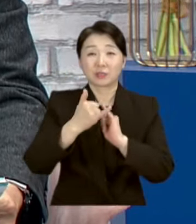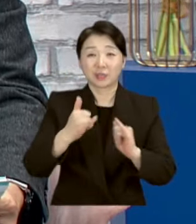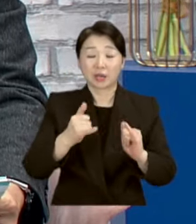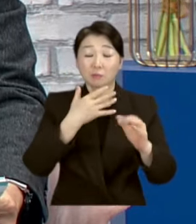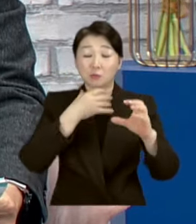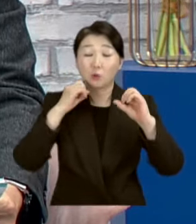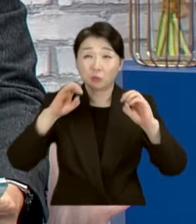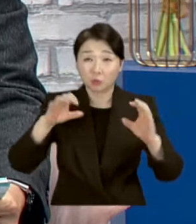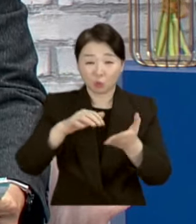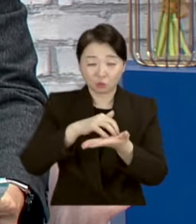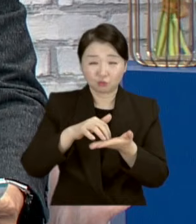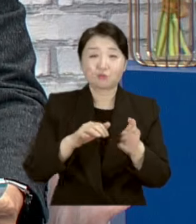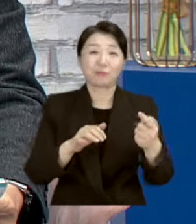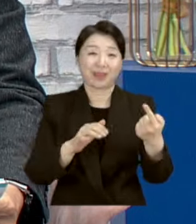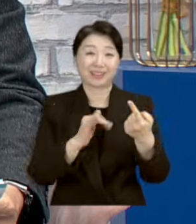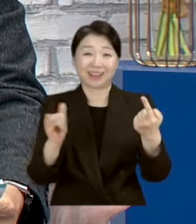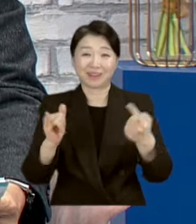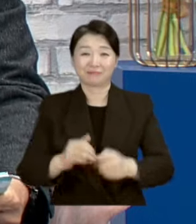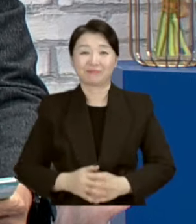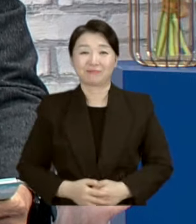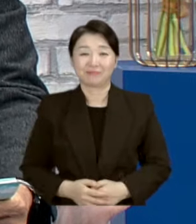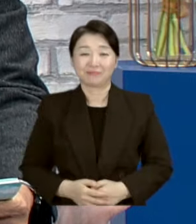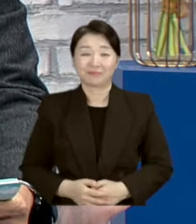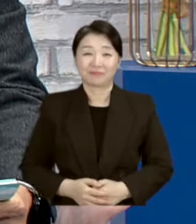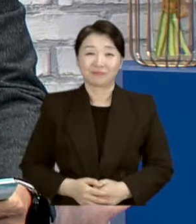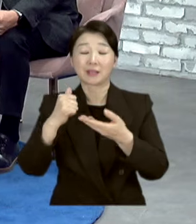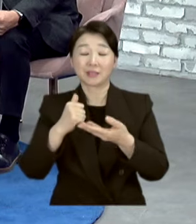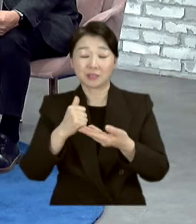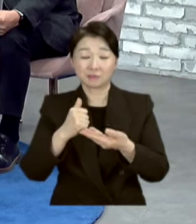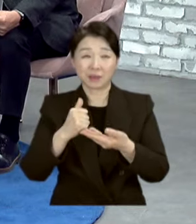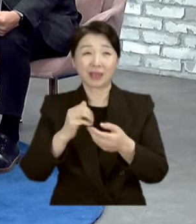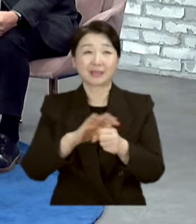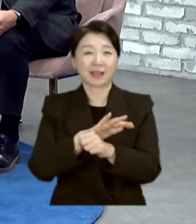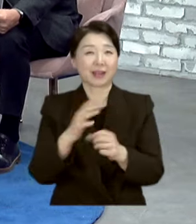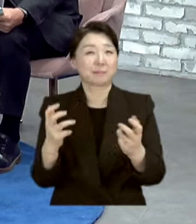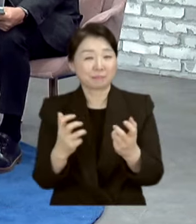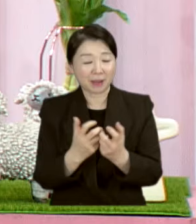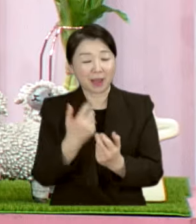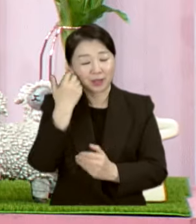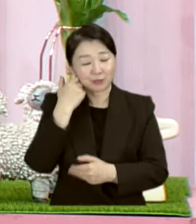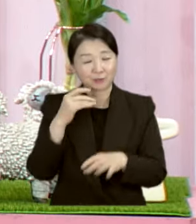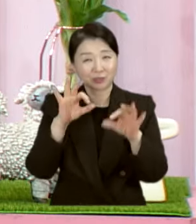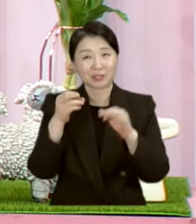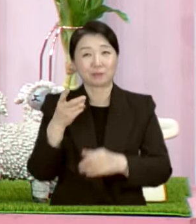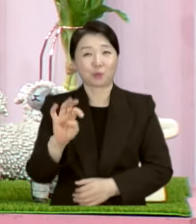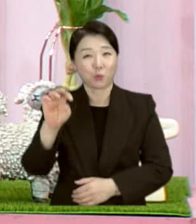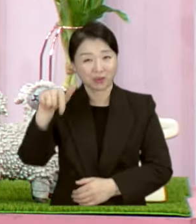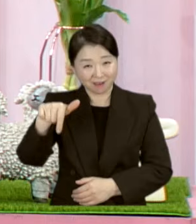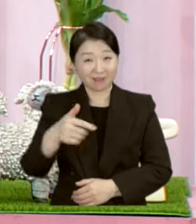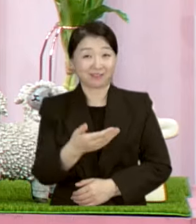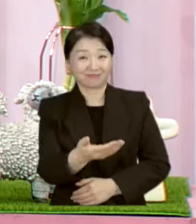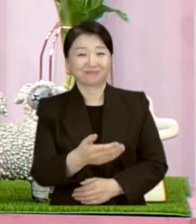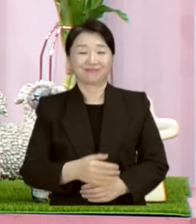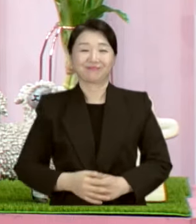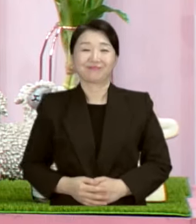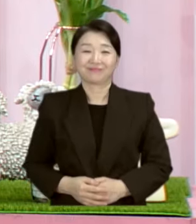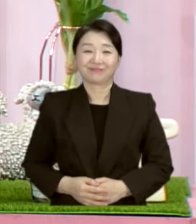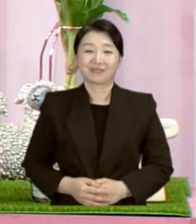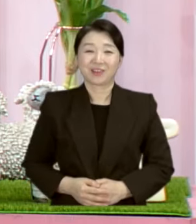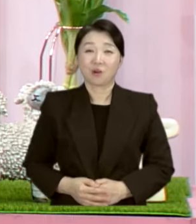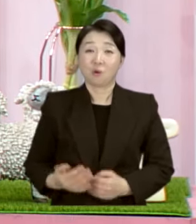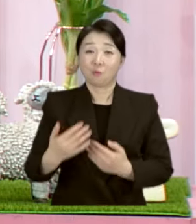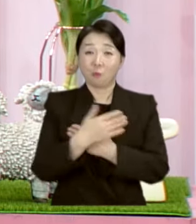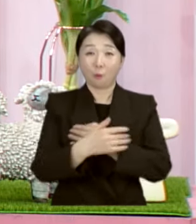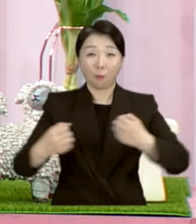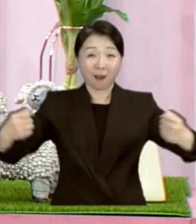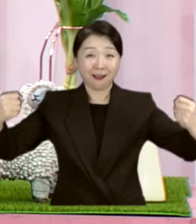명 전도 했다 그래요. 와. 정말 대단하신 분인데. 네. 자, 수구 선수 김동혁 선수입니다. 반갑습니다. 안녕하세요. 이야,